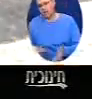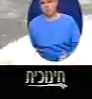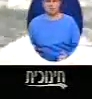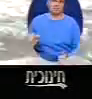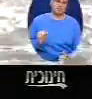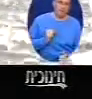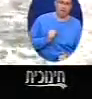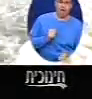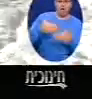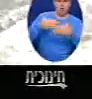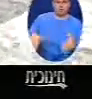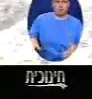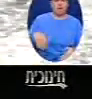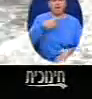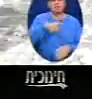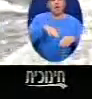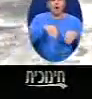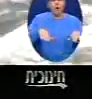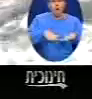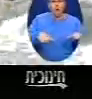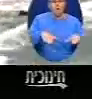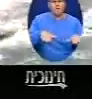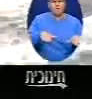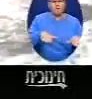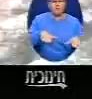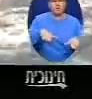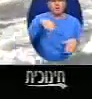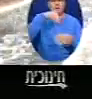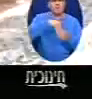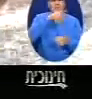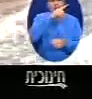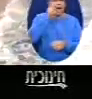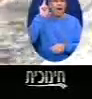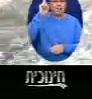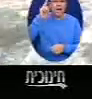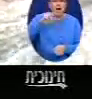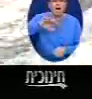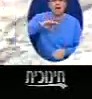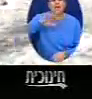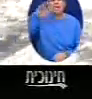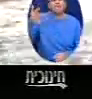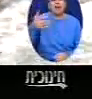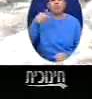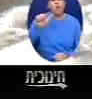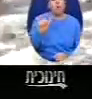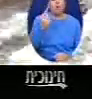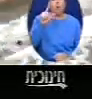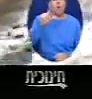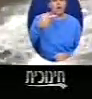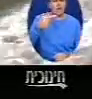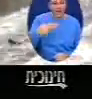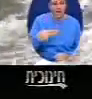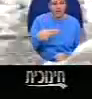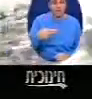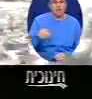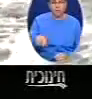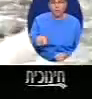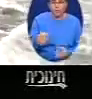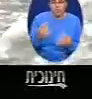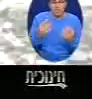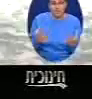הדרך. חוף גבעת אולגה בחדרה הוא אחד היחידים שנשאר במצבו הטבעי. עכשיו מתכננת עיריית חדרה לבנות שם